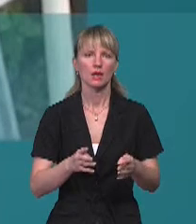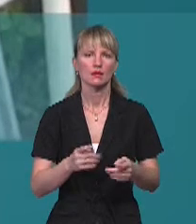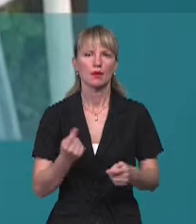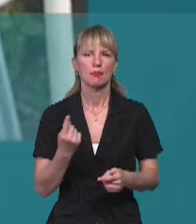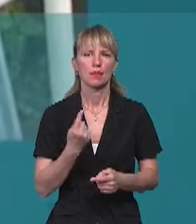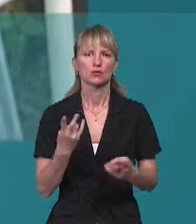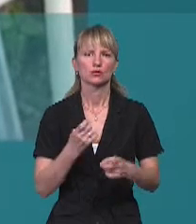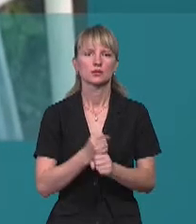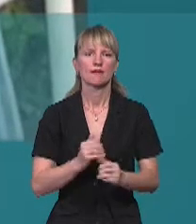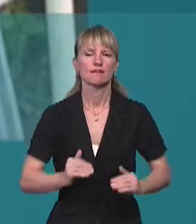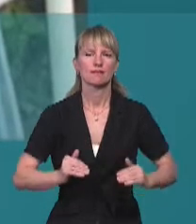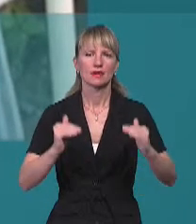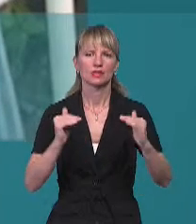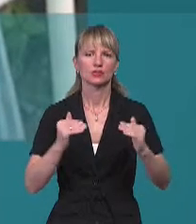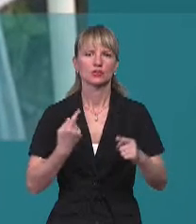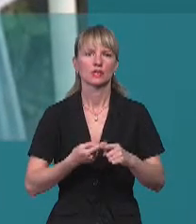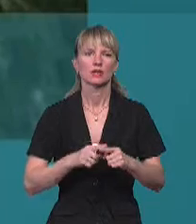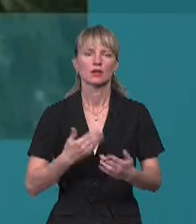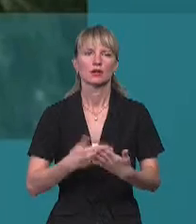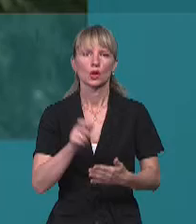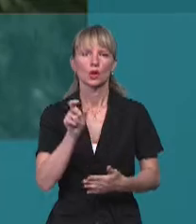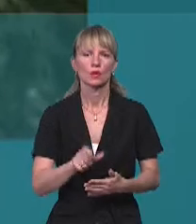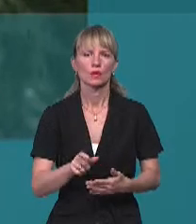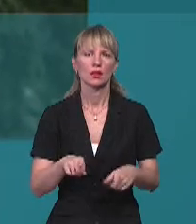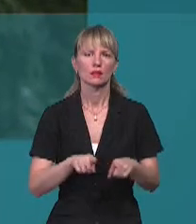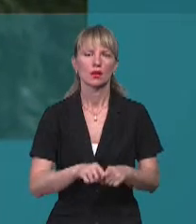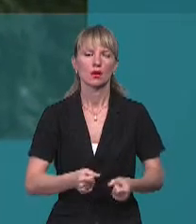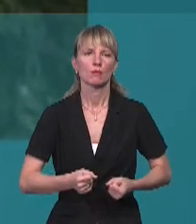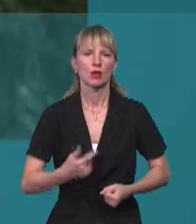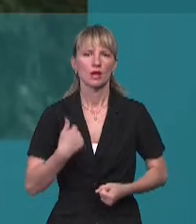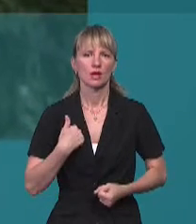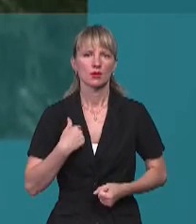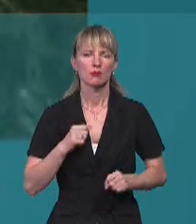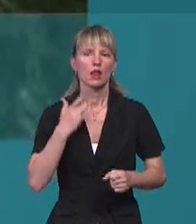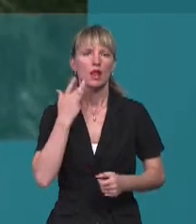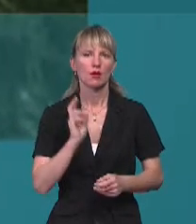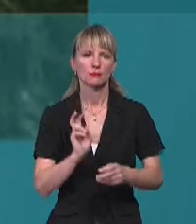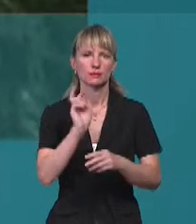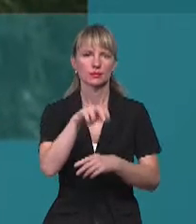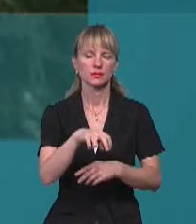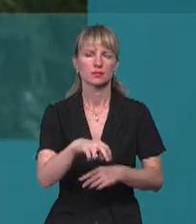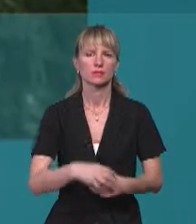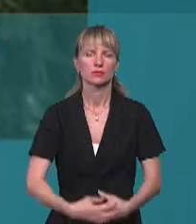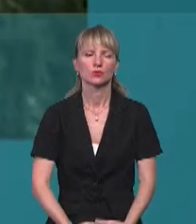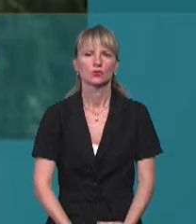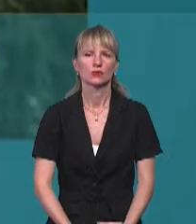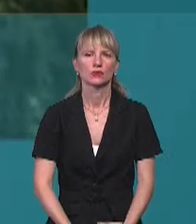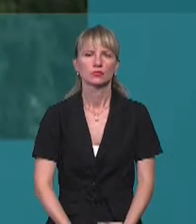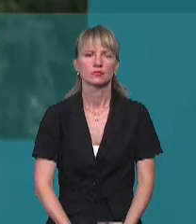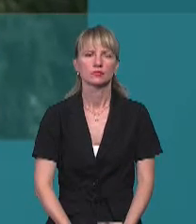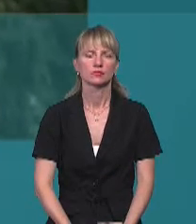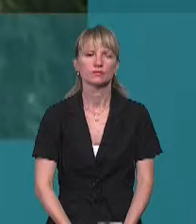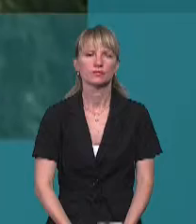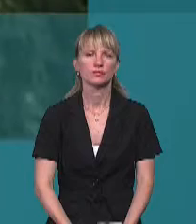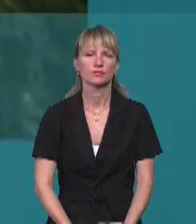трошки вищим, тому що, наприклад, людина такої комплекції, як я, може через нього легко перестрибнути. А